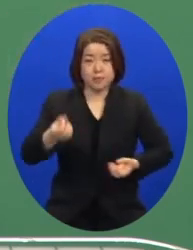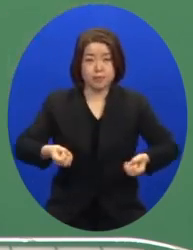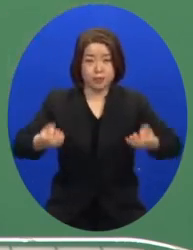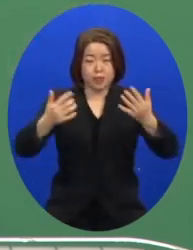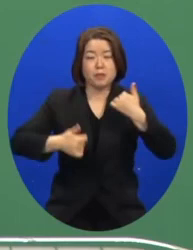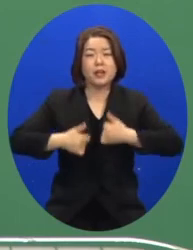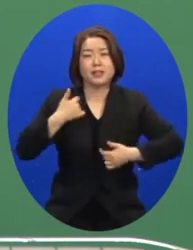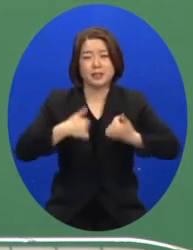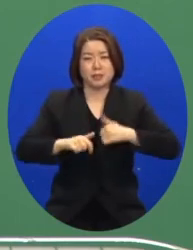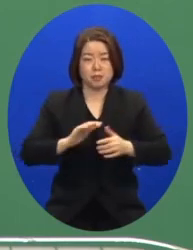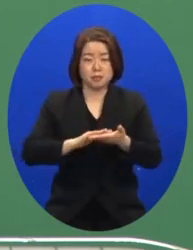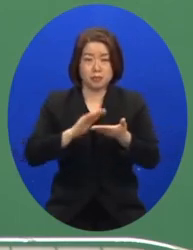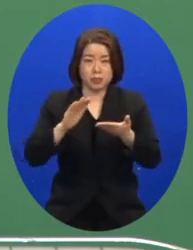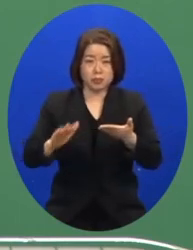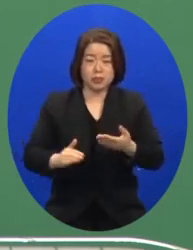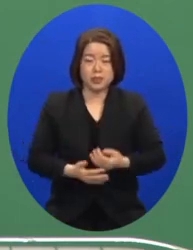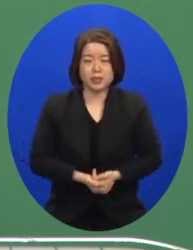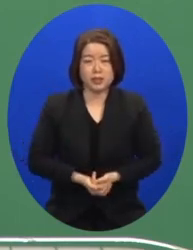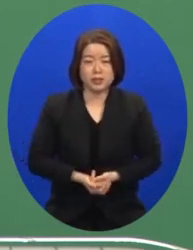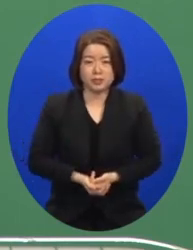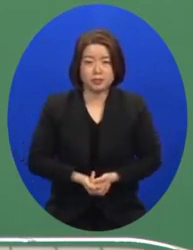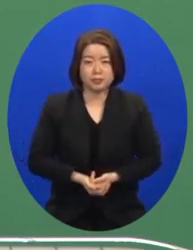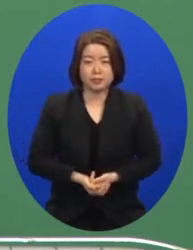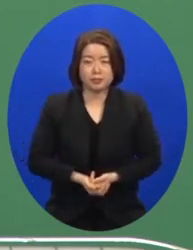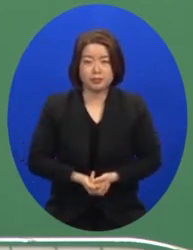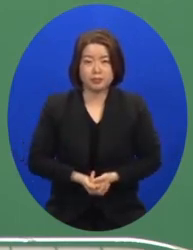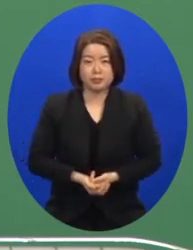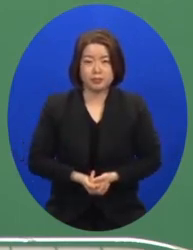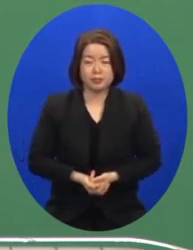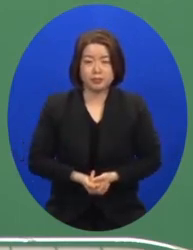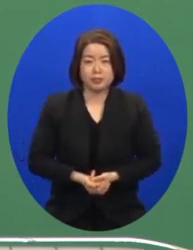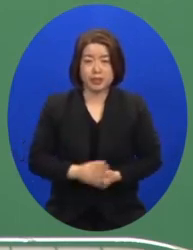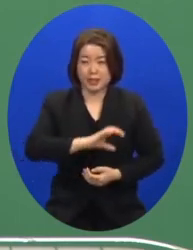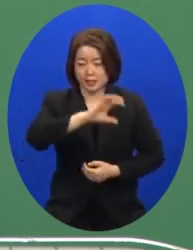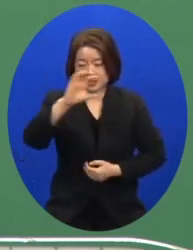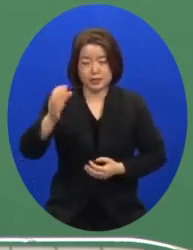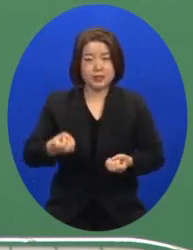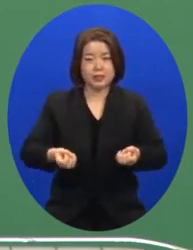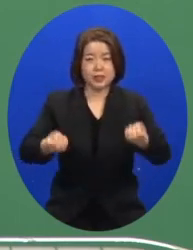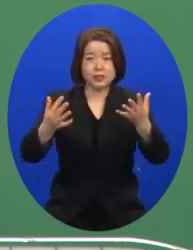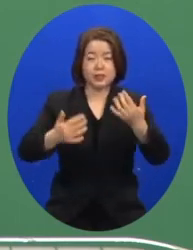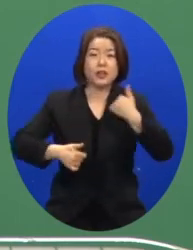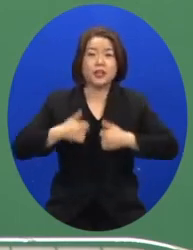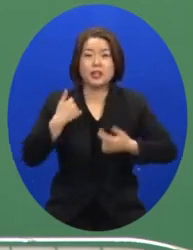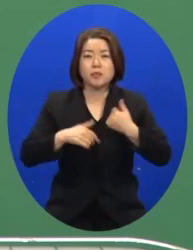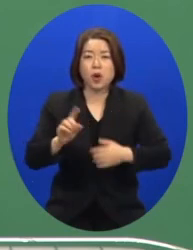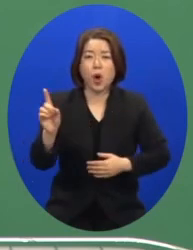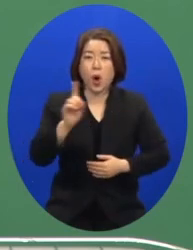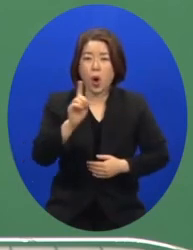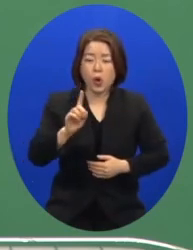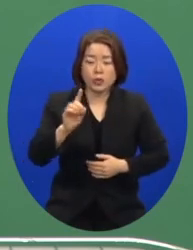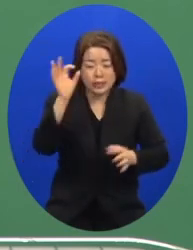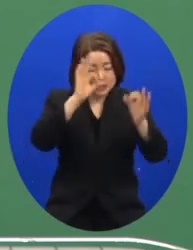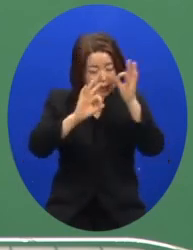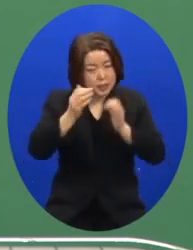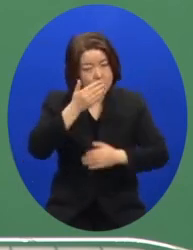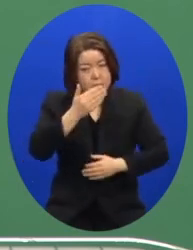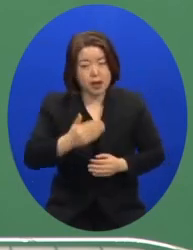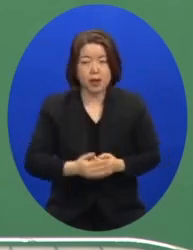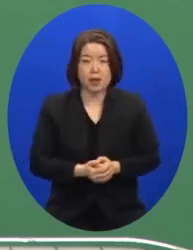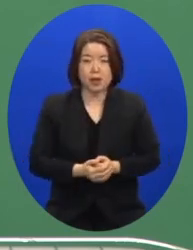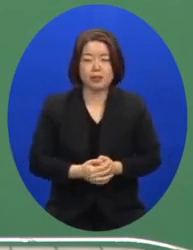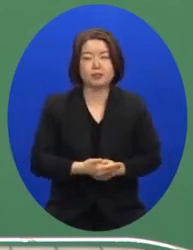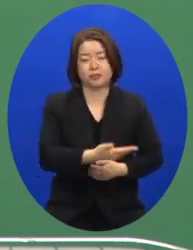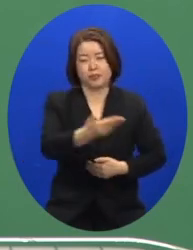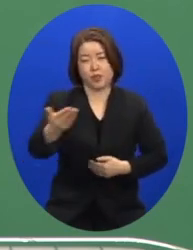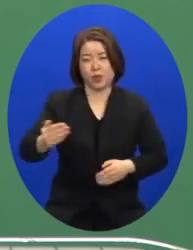기쁨입니다 여러분 성탄절에 기쁨을 어디서 사실 찾죠 여러분의